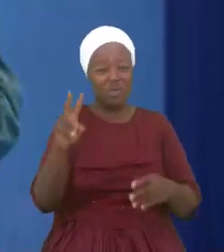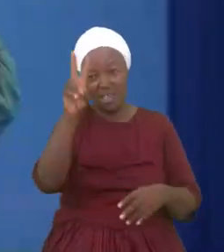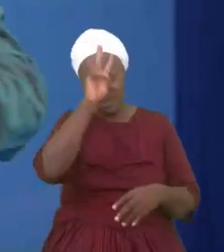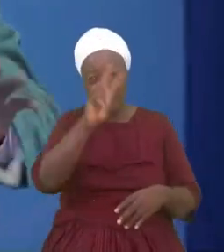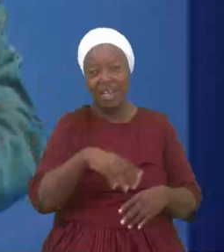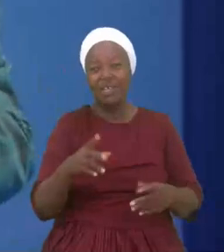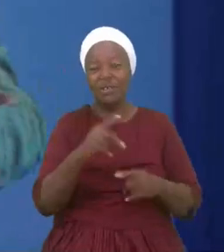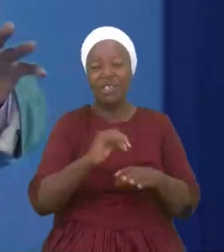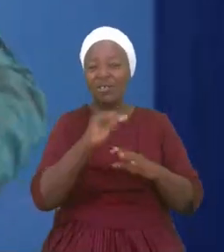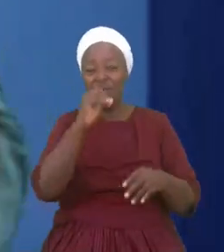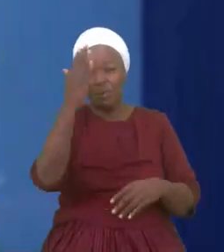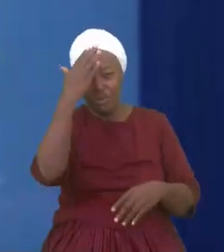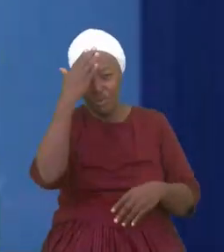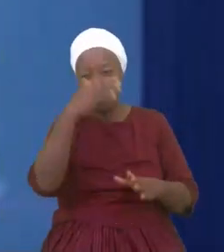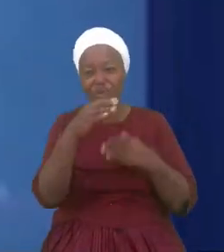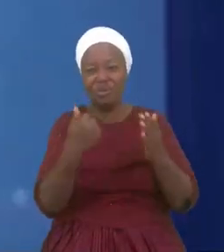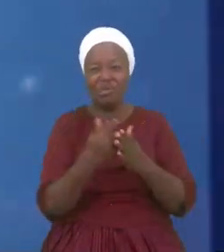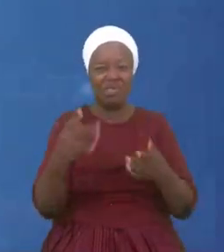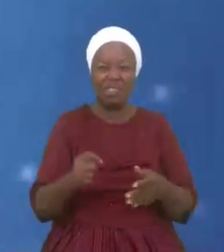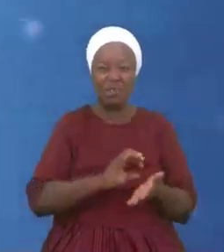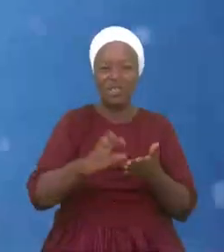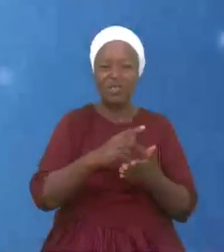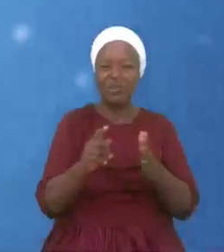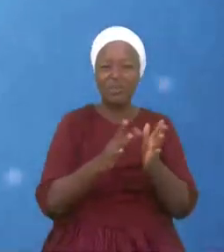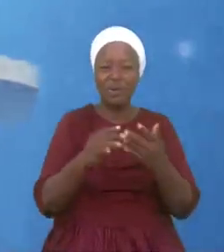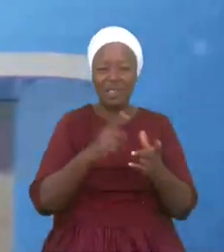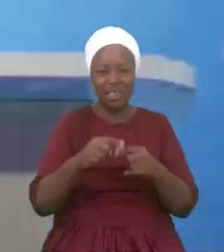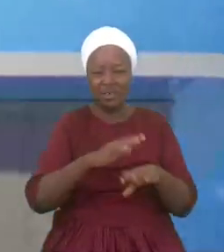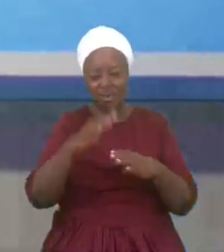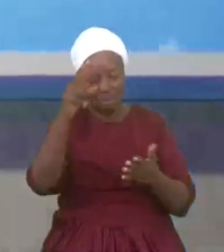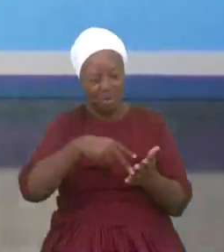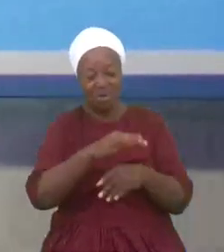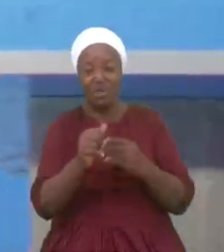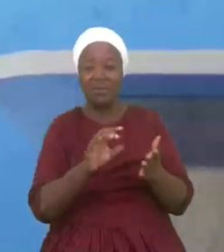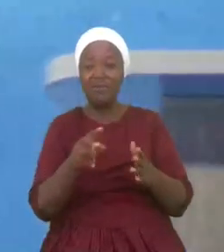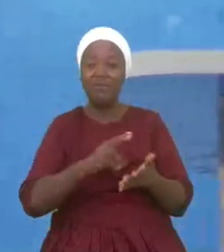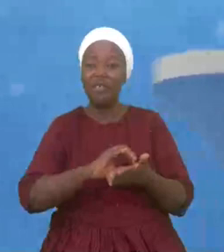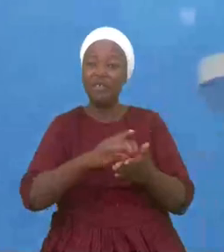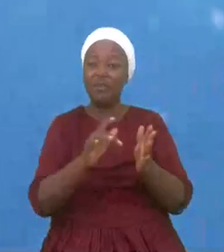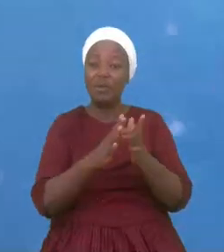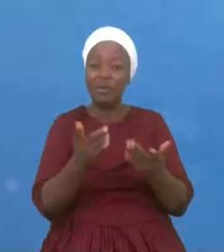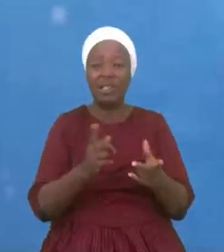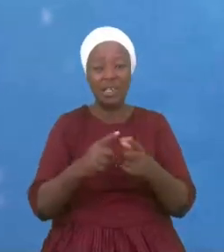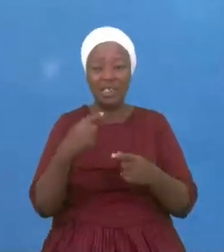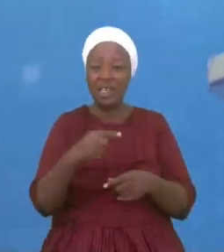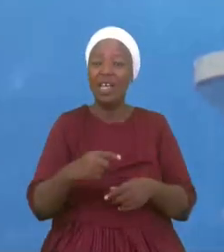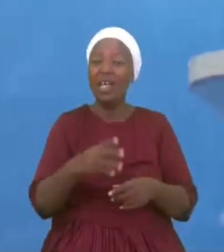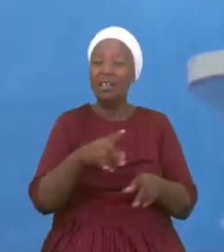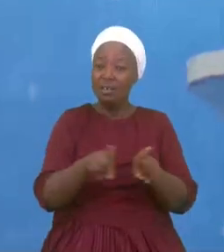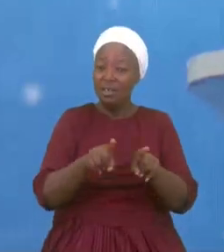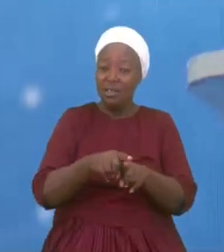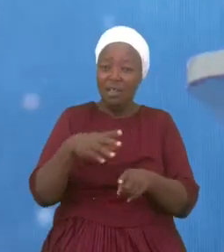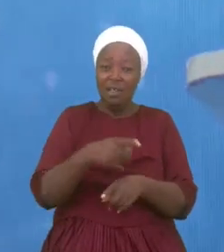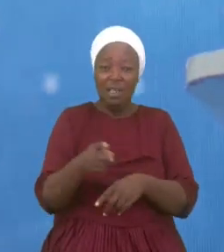ceux qui la suivront même les essentiels ceux qui ne connaissent pas les versets qui ne lisent pas tous